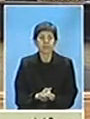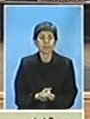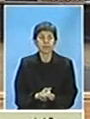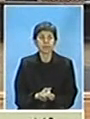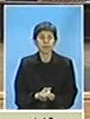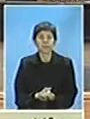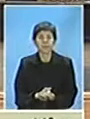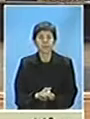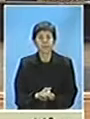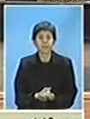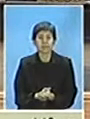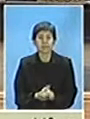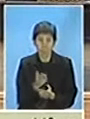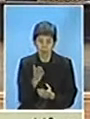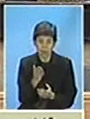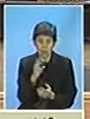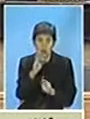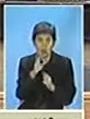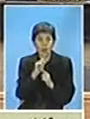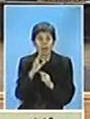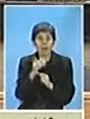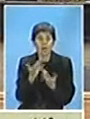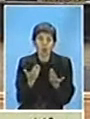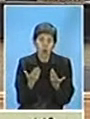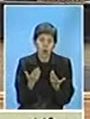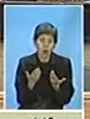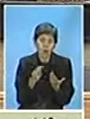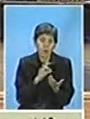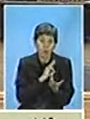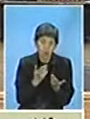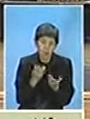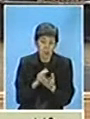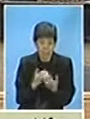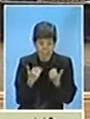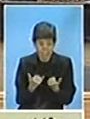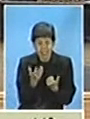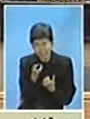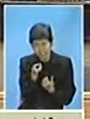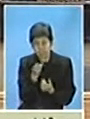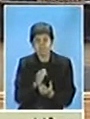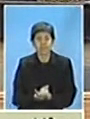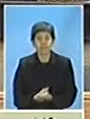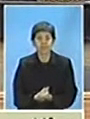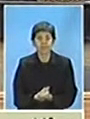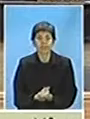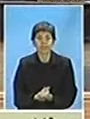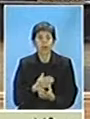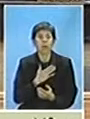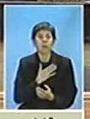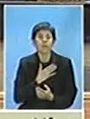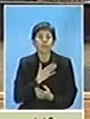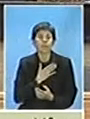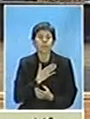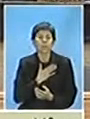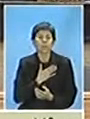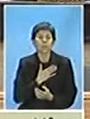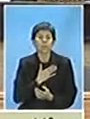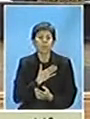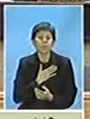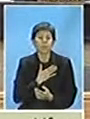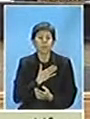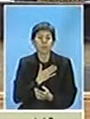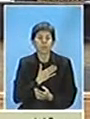ค่ะค่ะท่านวันชัยค่ะระหว่างรอท่านสมาชิกนะคะ นิดเดียวครับท่านประธานครับผมเกรงว่าท่านประ